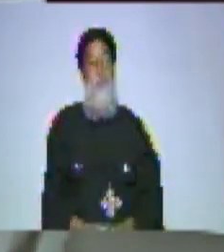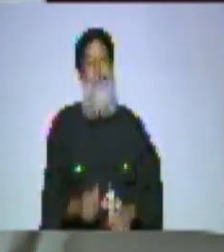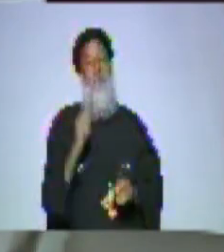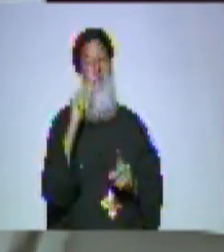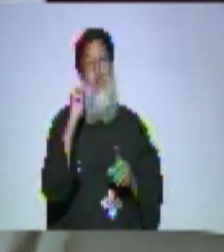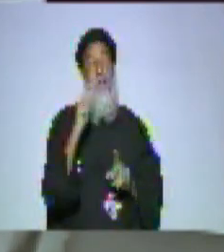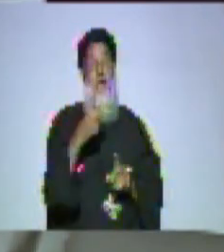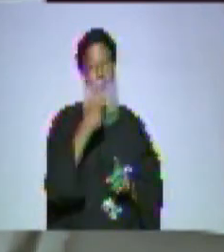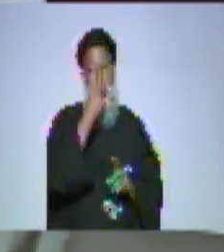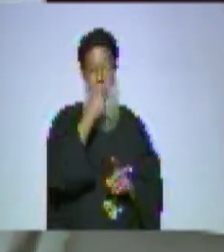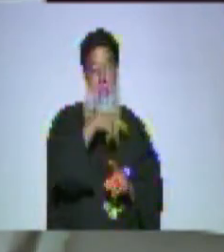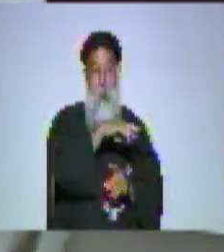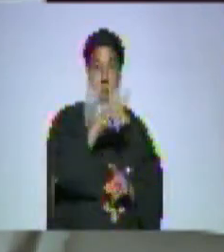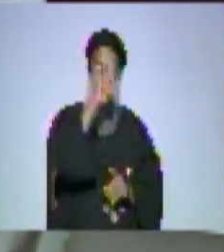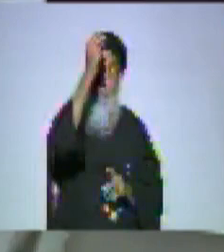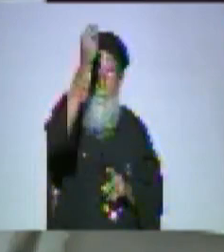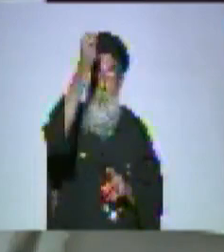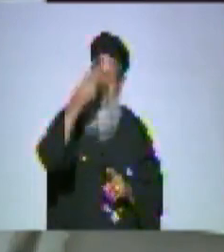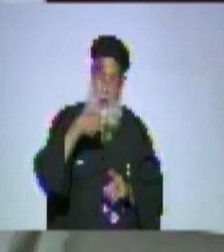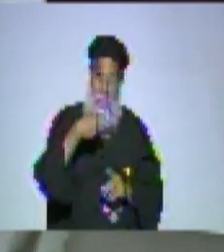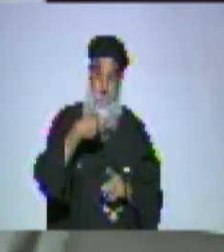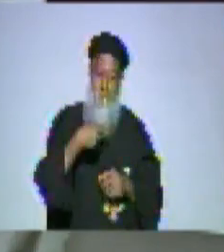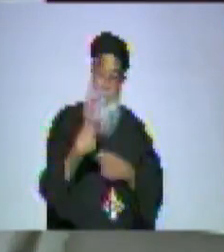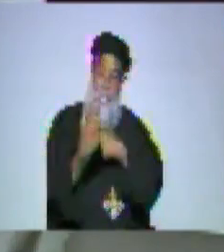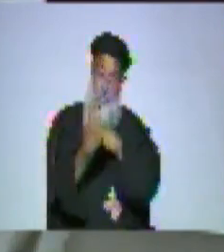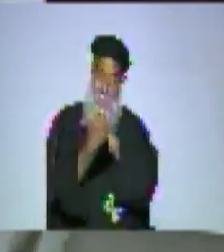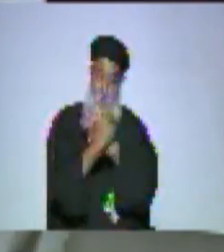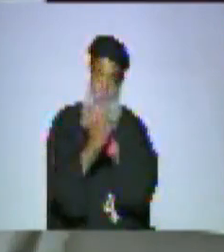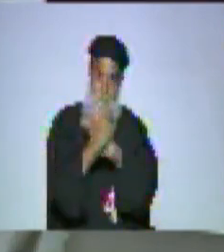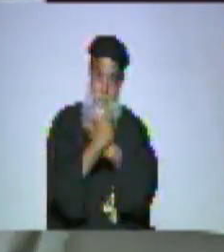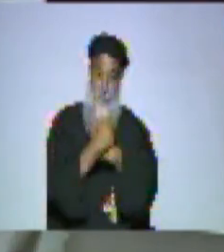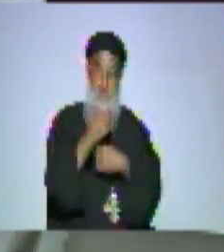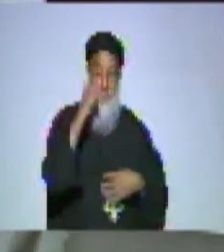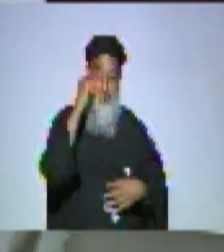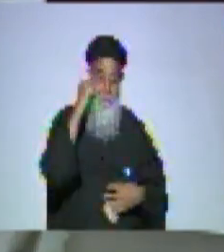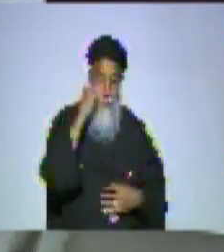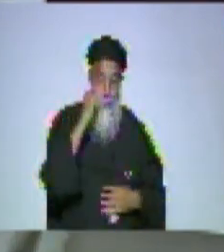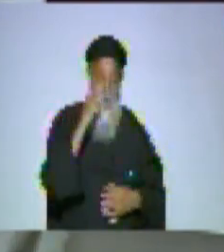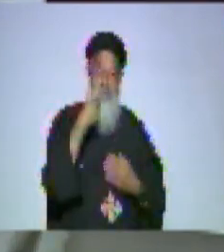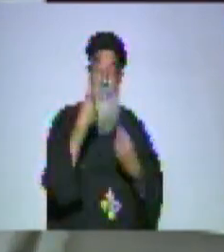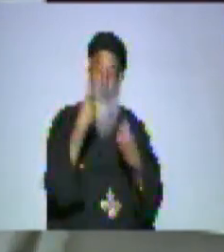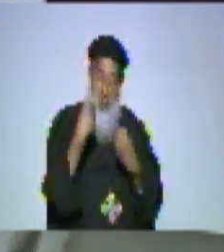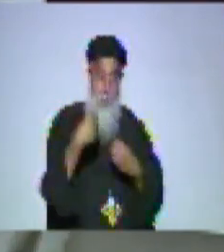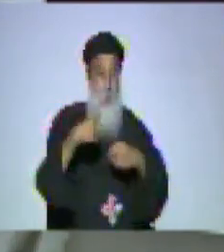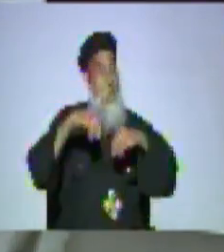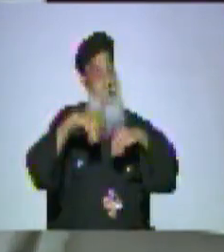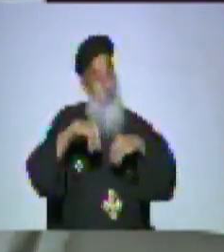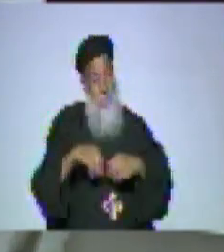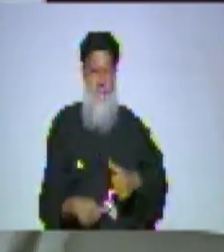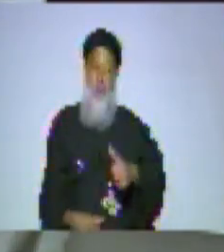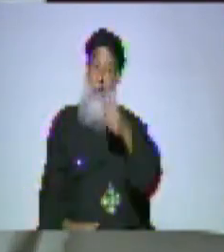الله المعطى لنا يعلمنا ازاي نكون صالحين مع غيرنا